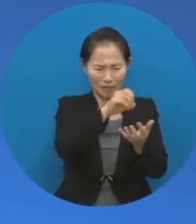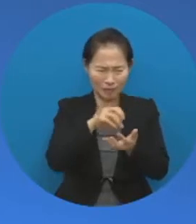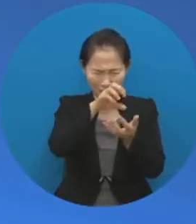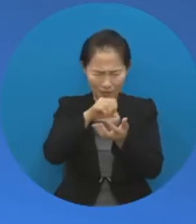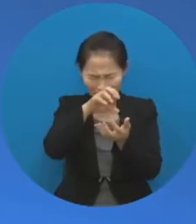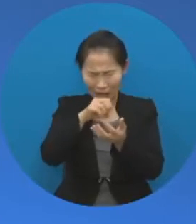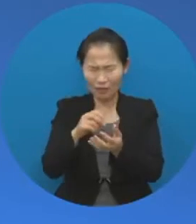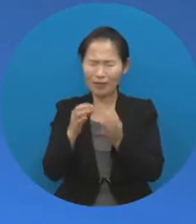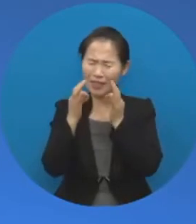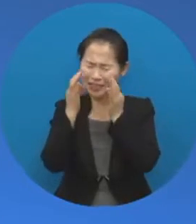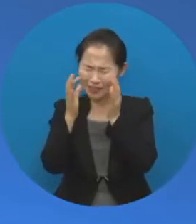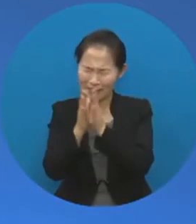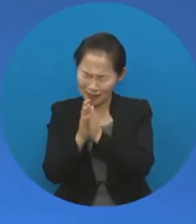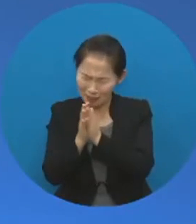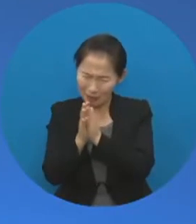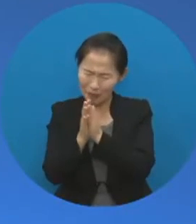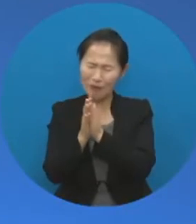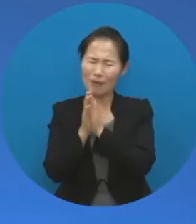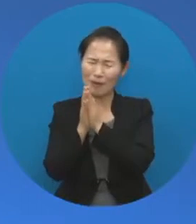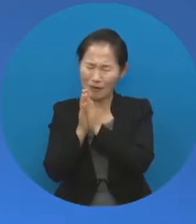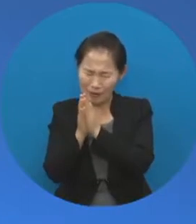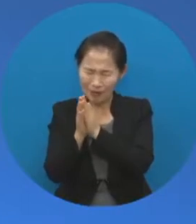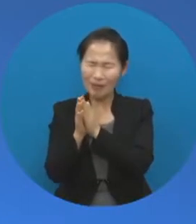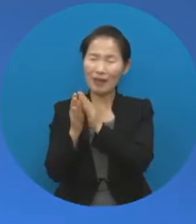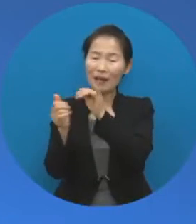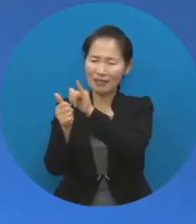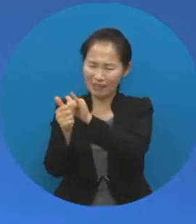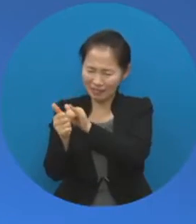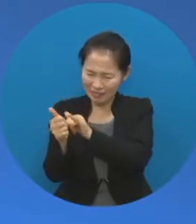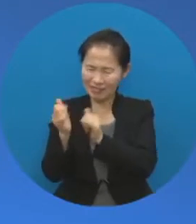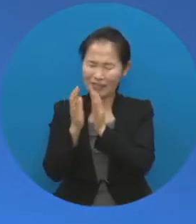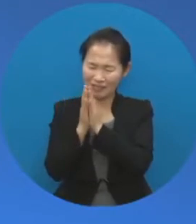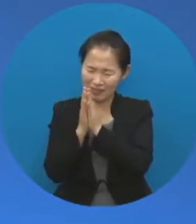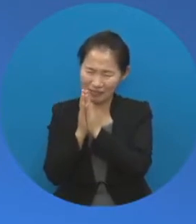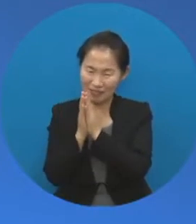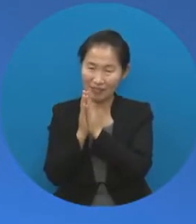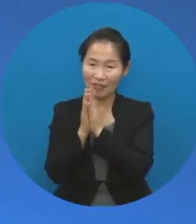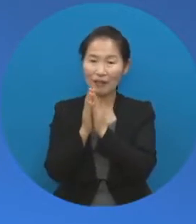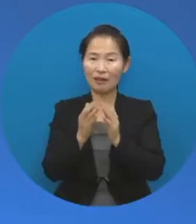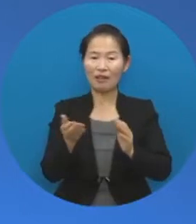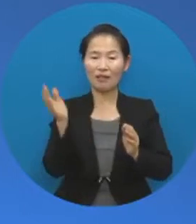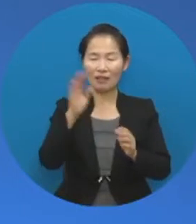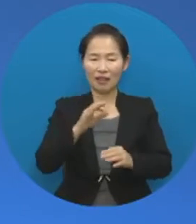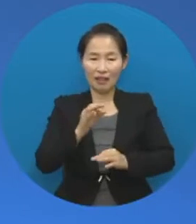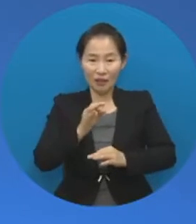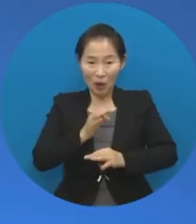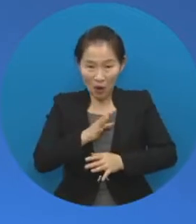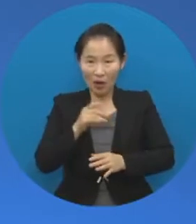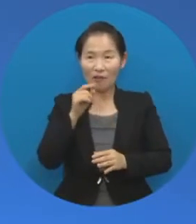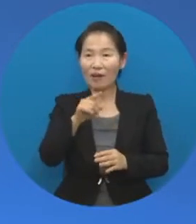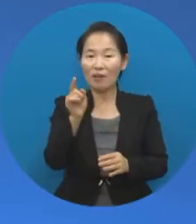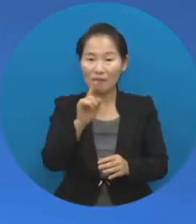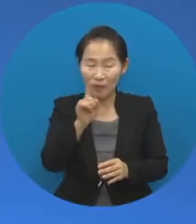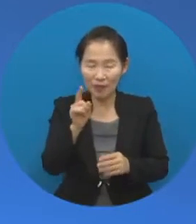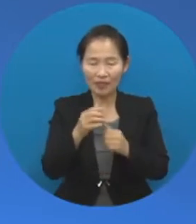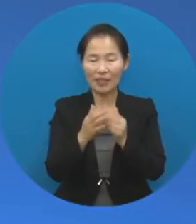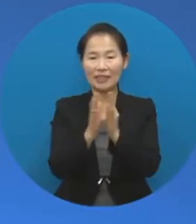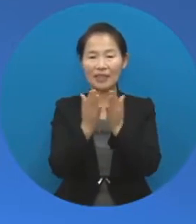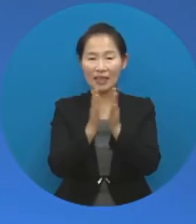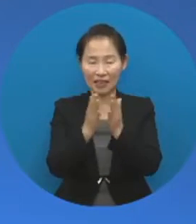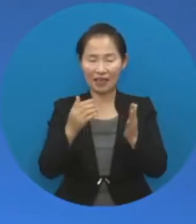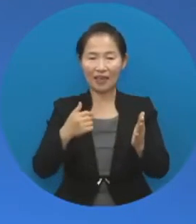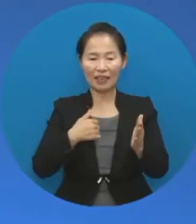기도했어요. 그렇게 이제 용호 씨를 위해서 이제 기도를 했는데. 그 놀라운 거는 제가 이제 그 책에 내 약함을 자랑하라